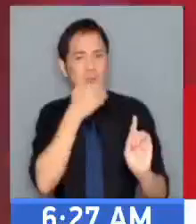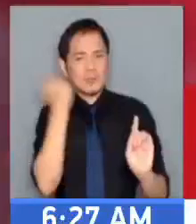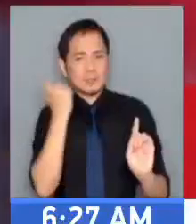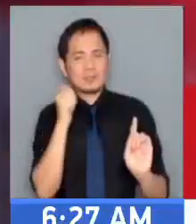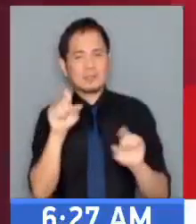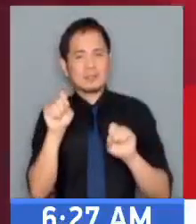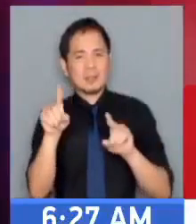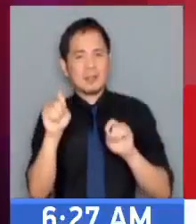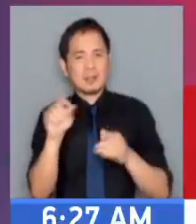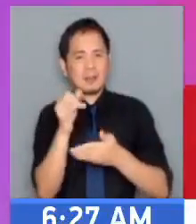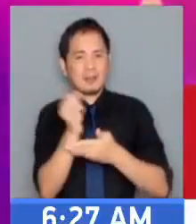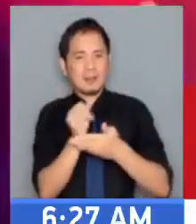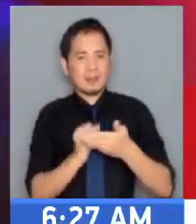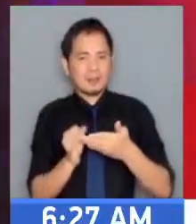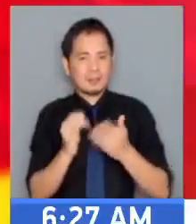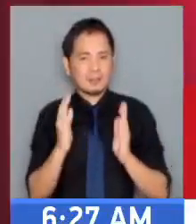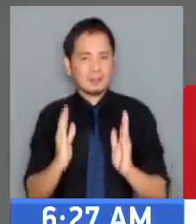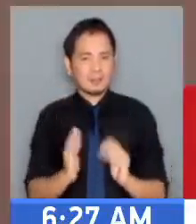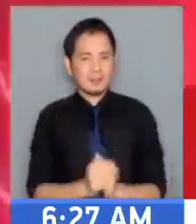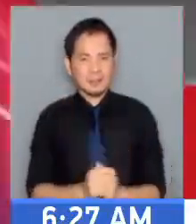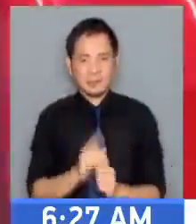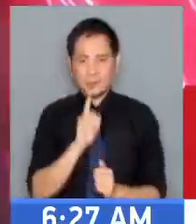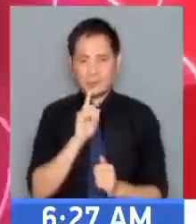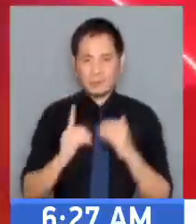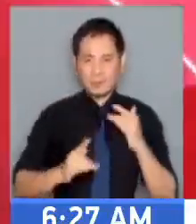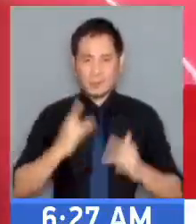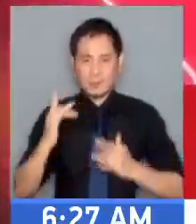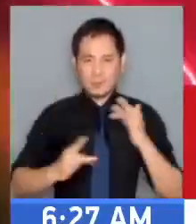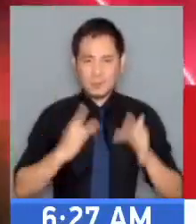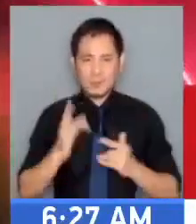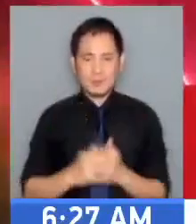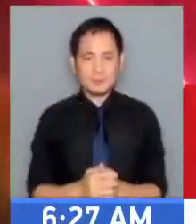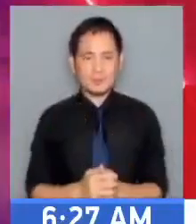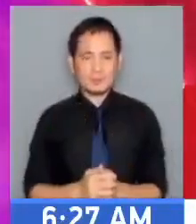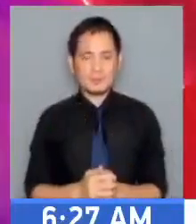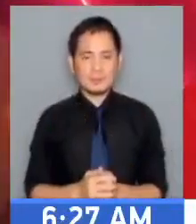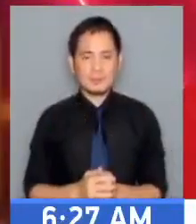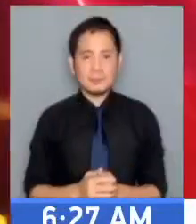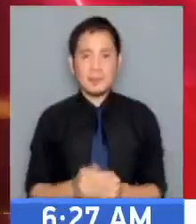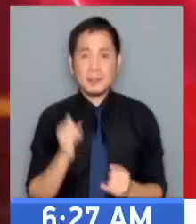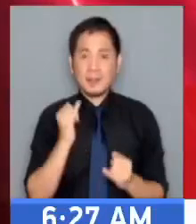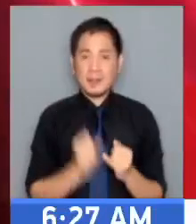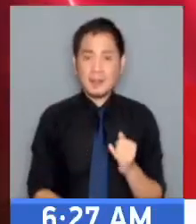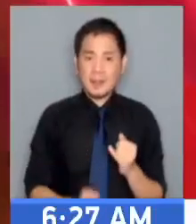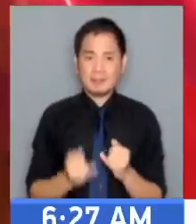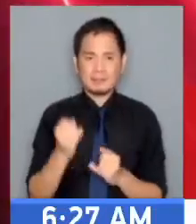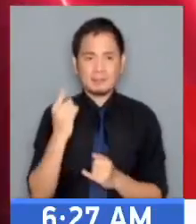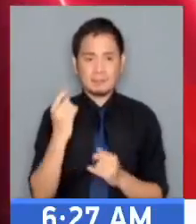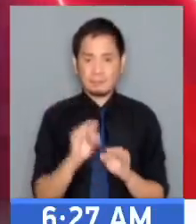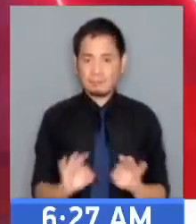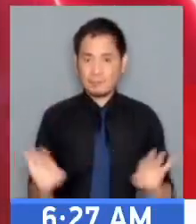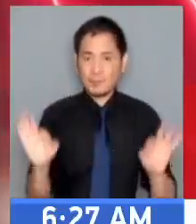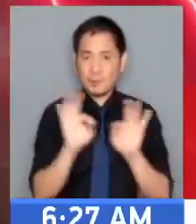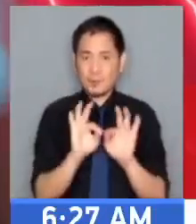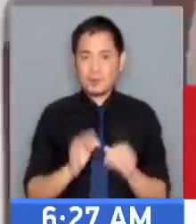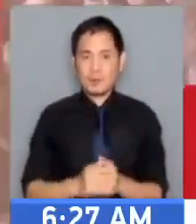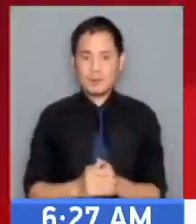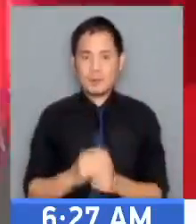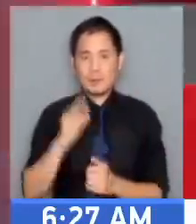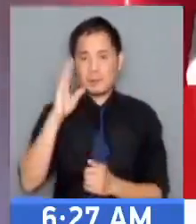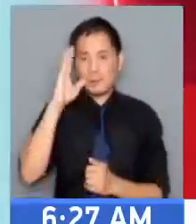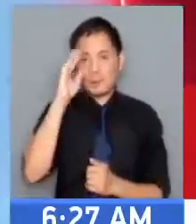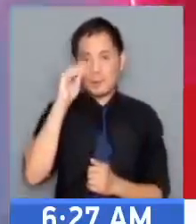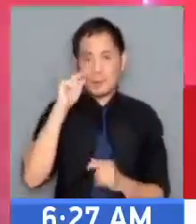Uy, exciting! Okay. And of course, at last but not the least, definitely the boy group idol coach na